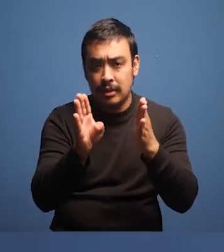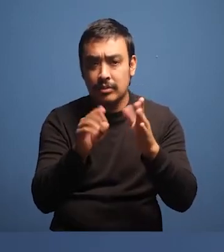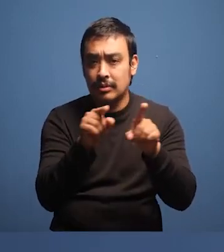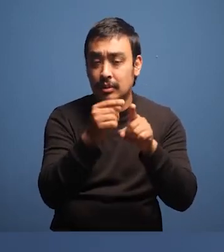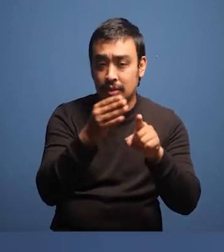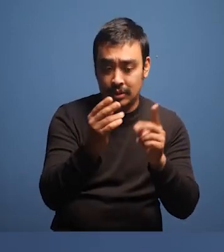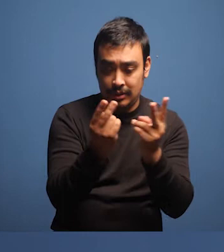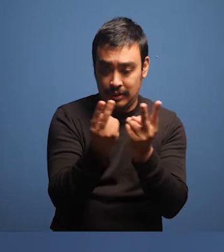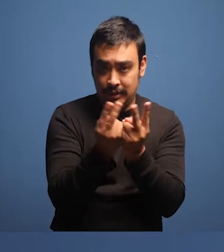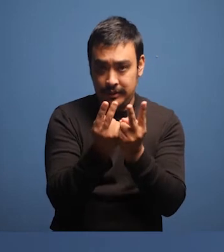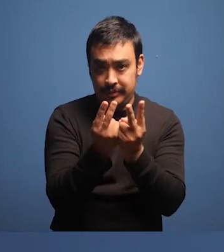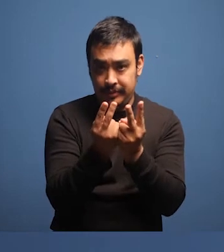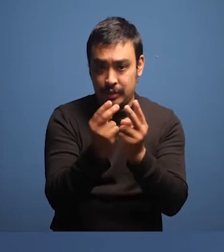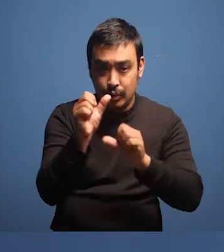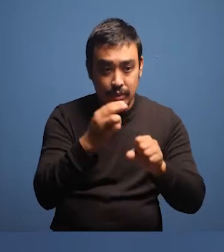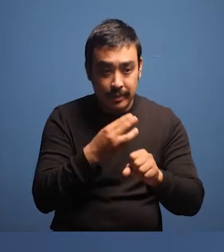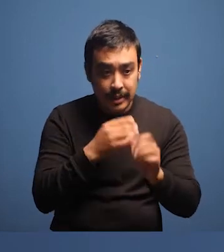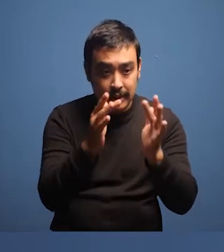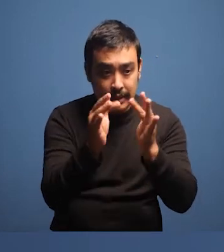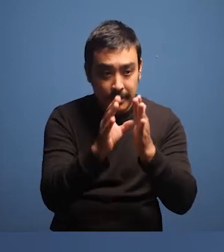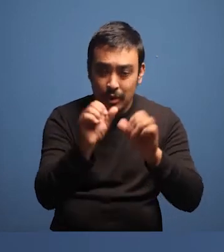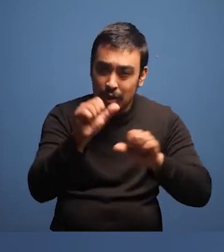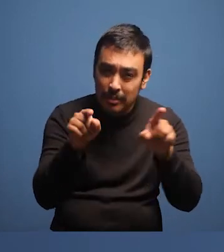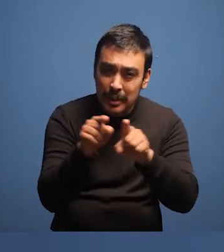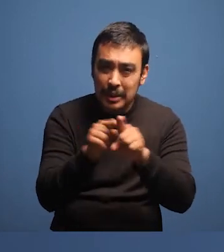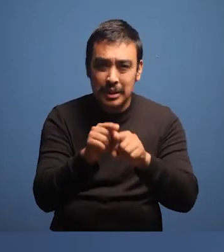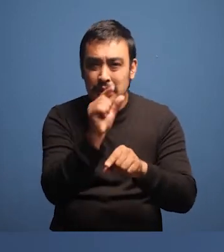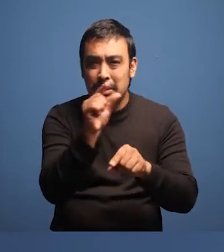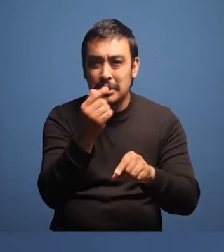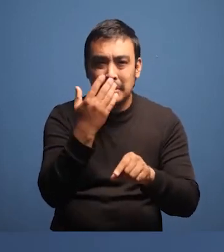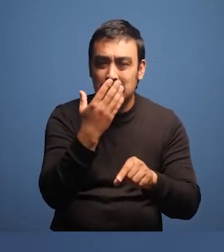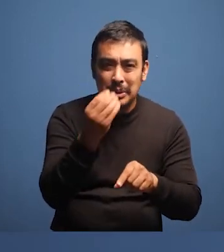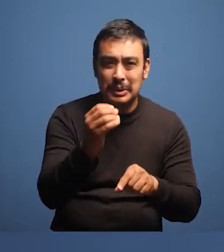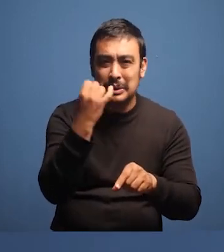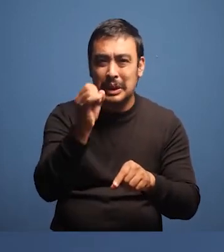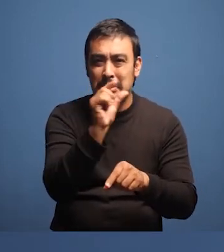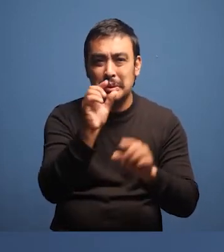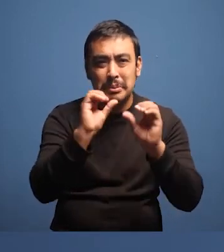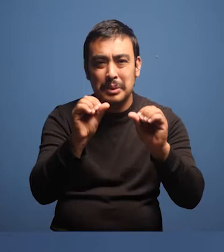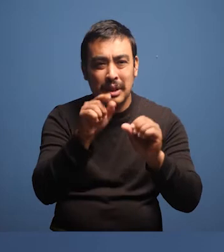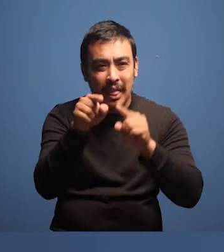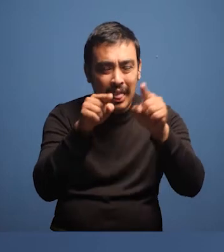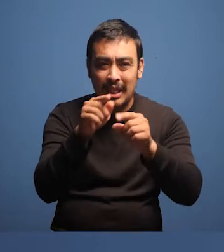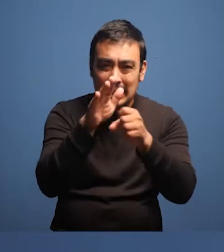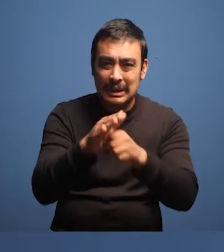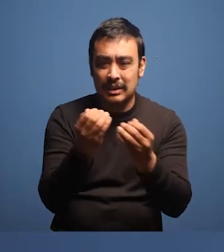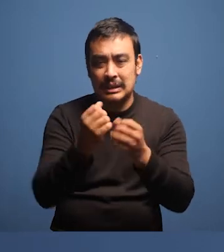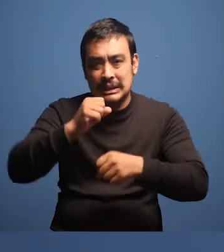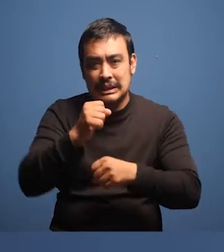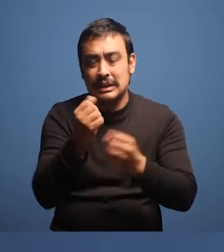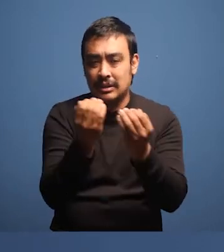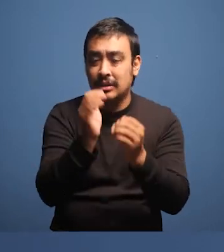जुन चाहिँ अब हामीले जो मान्छेले चाहिँ भर्चुअली चाहिँ जति पनि यो भल्गर वर्ड्सहरू युज गर्ने हेट स्पिचहरू युज गर्ने एकअर्कालाई डोमिनेट गर्ने बुलिङ गर्ने गर्नुहुन्छ